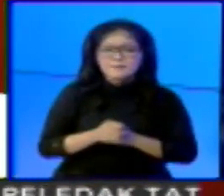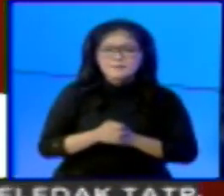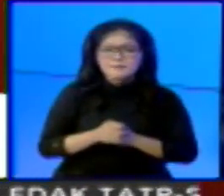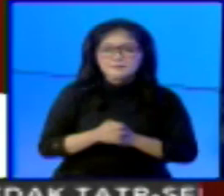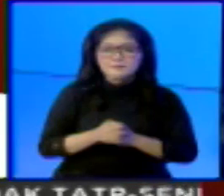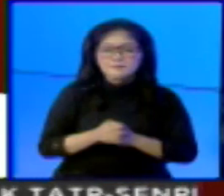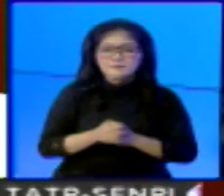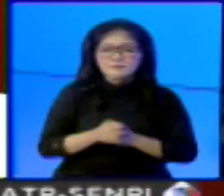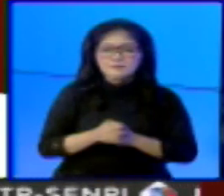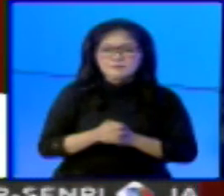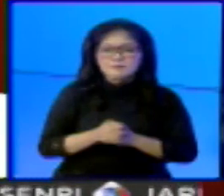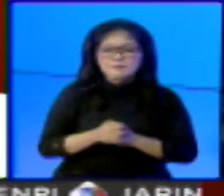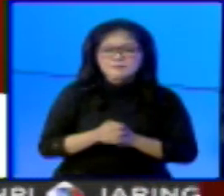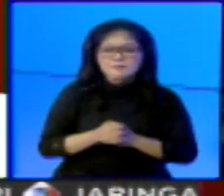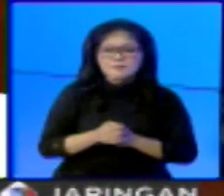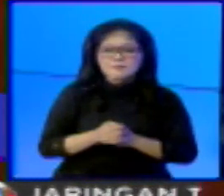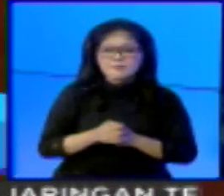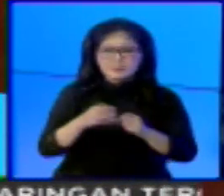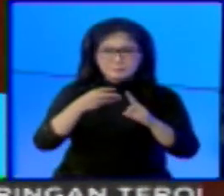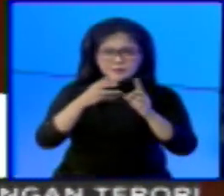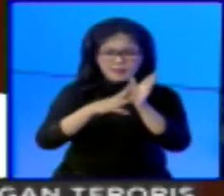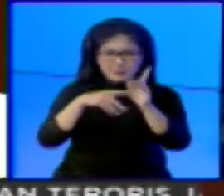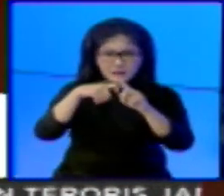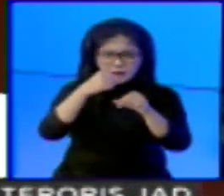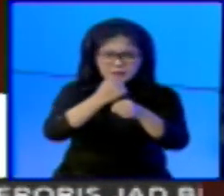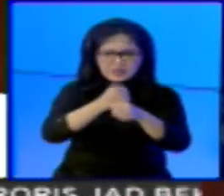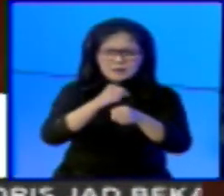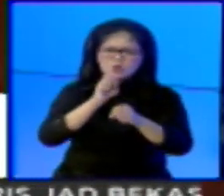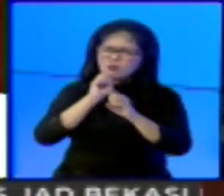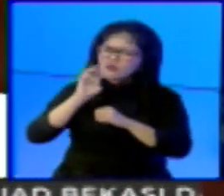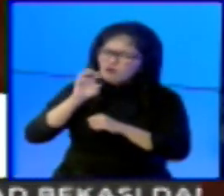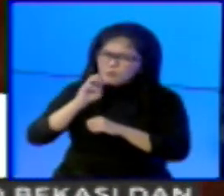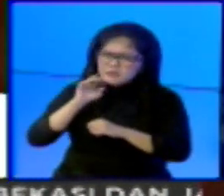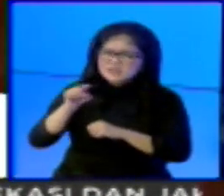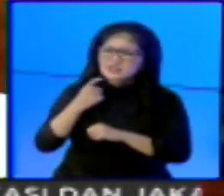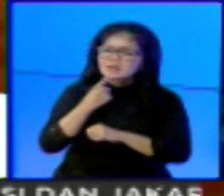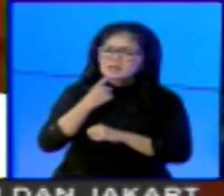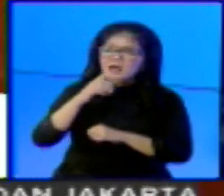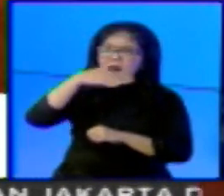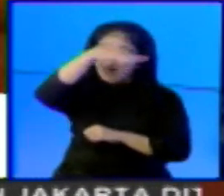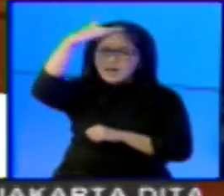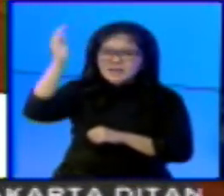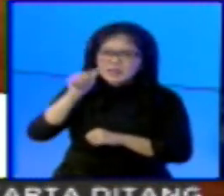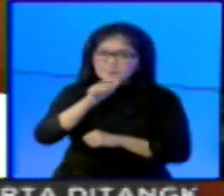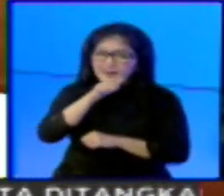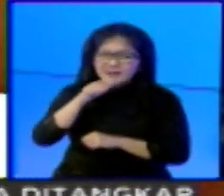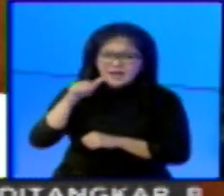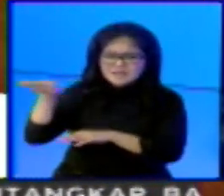Badan Meteorologi, Klimatologi, dan Geofisika atau BMKG memberikan penjelasan terkait fenomena langit merah yang terjadi di Muara Jambi.